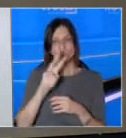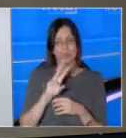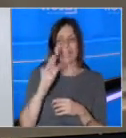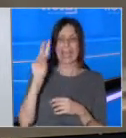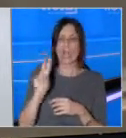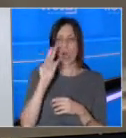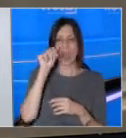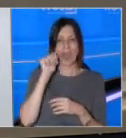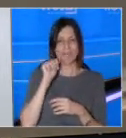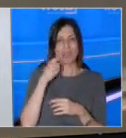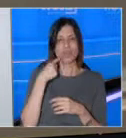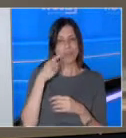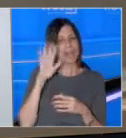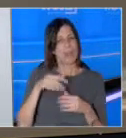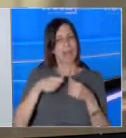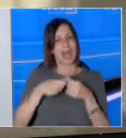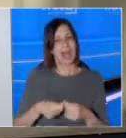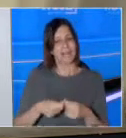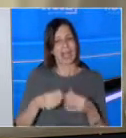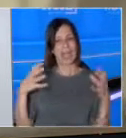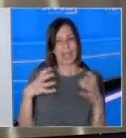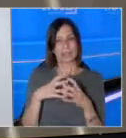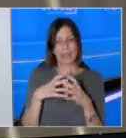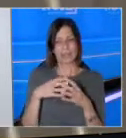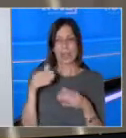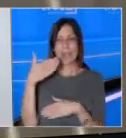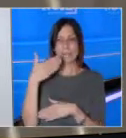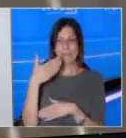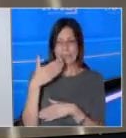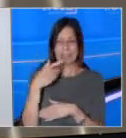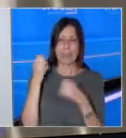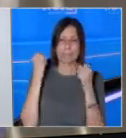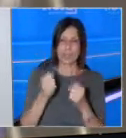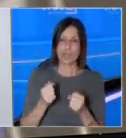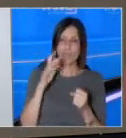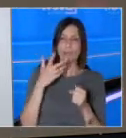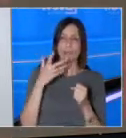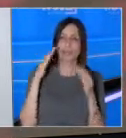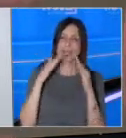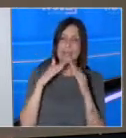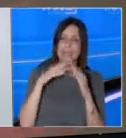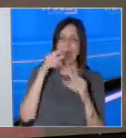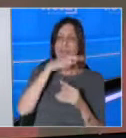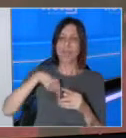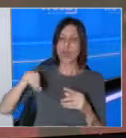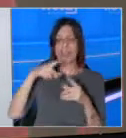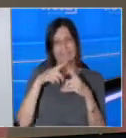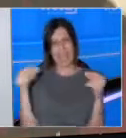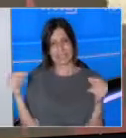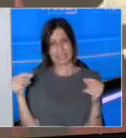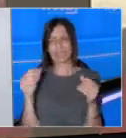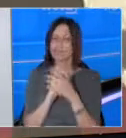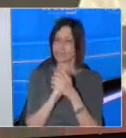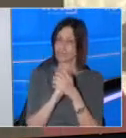לבן, נאמר גם חבר הקבינט המדיני ביטחוני, וגם תושב עוטף עזה, שלום. שלום אדם, שלום לך